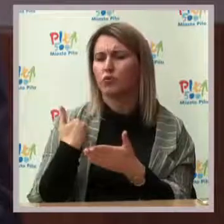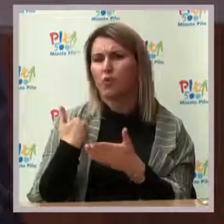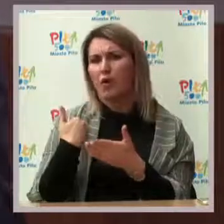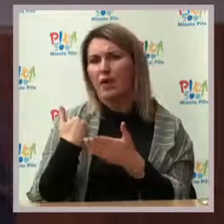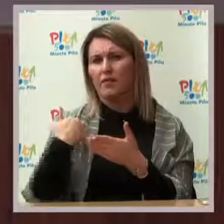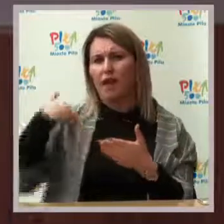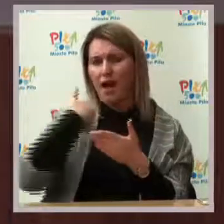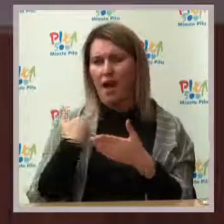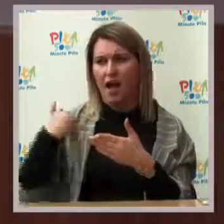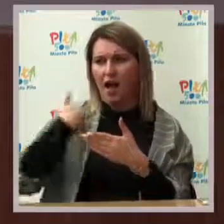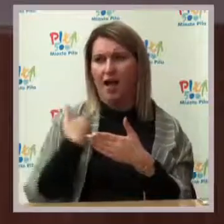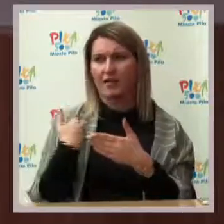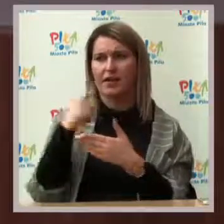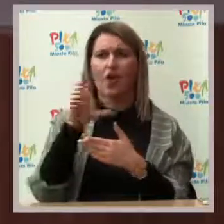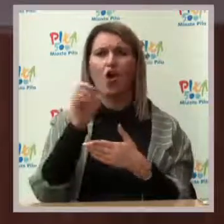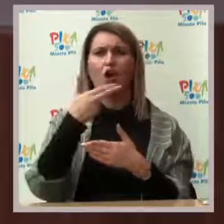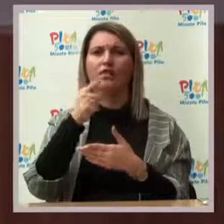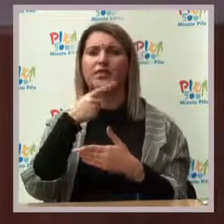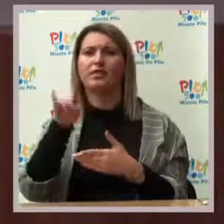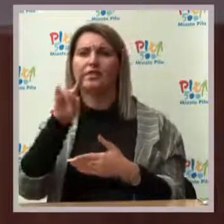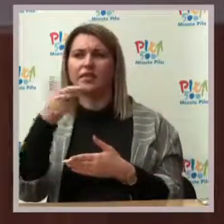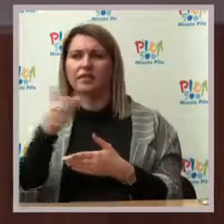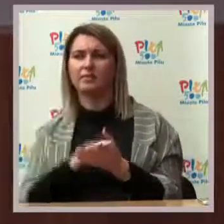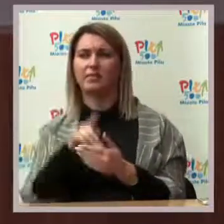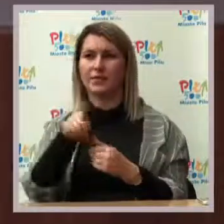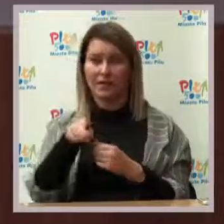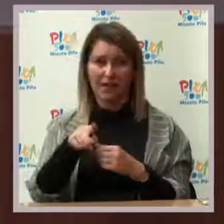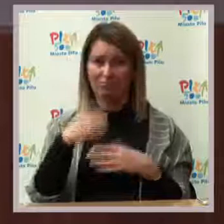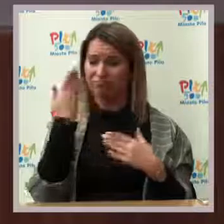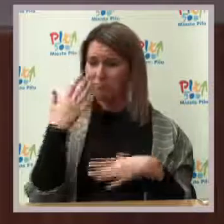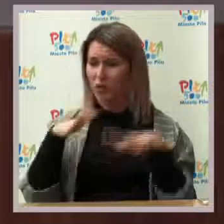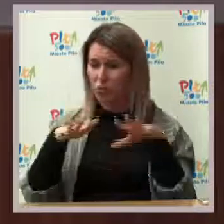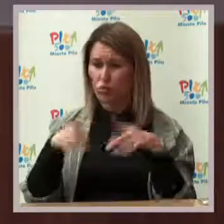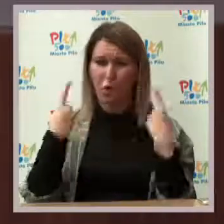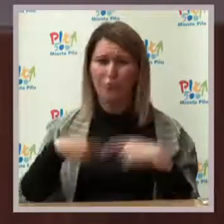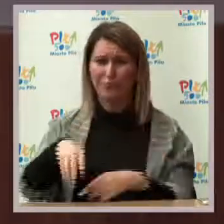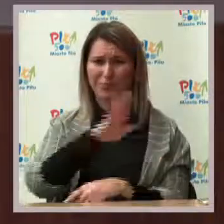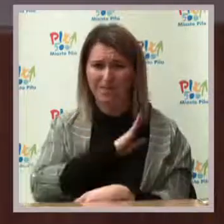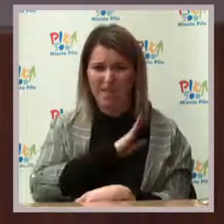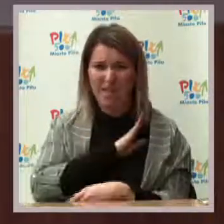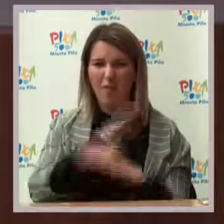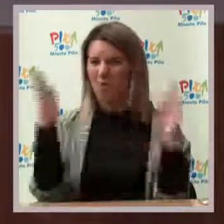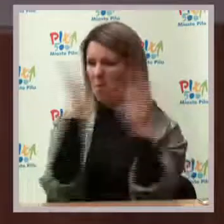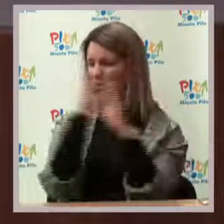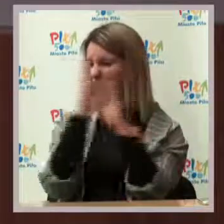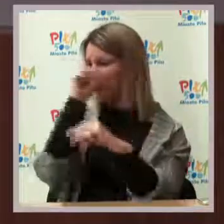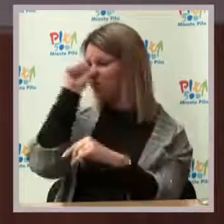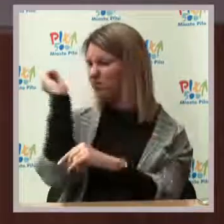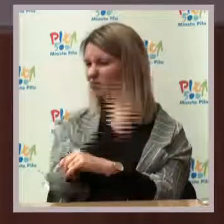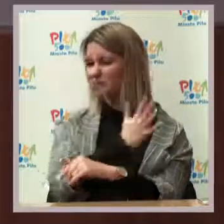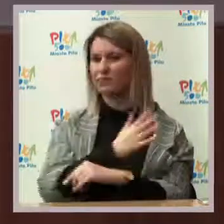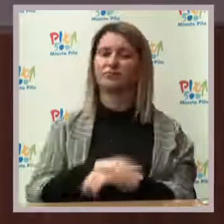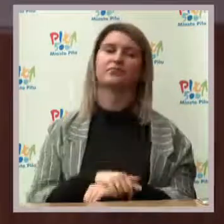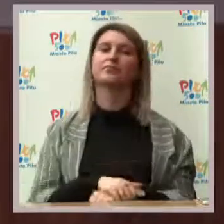Londynie, kiedy kilkadziesiąt tysięcy osób zginęło z powodu smogu. I to stało się tam